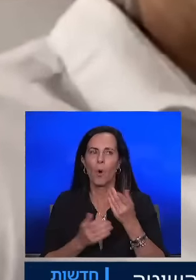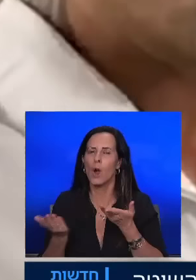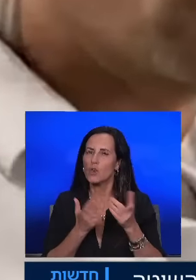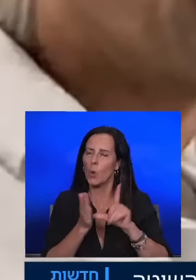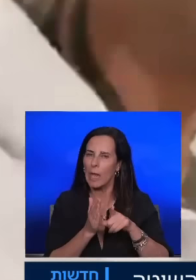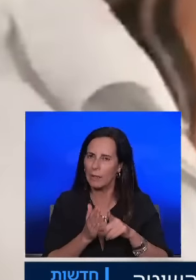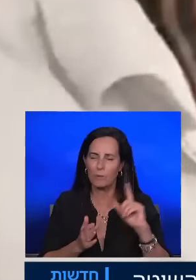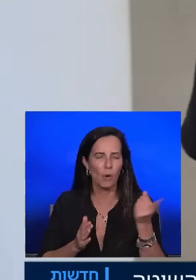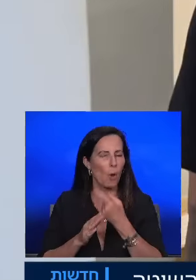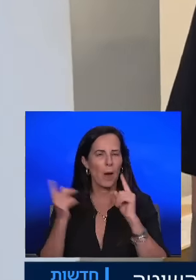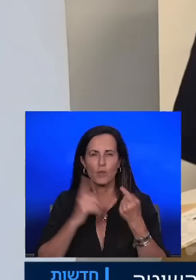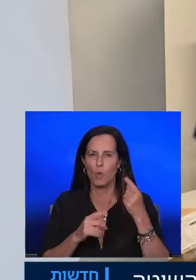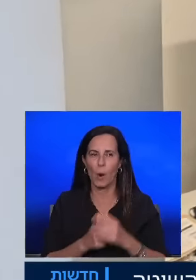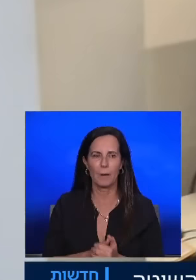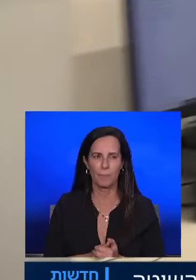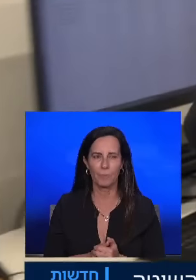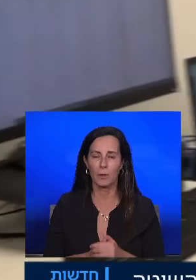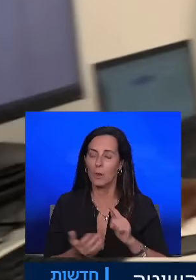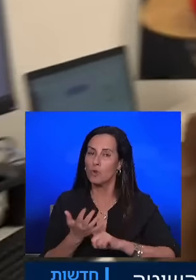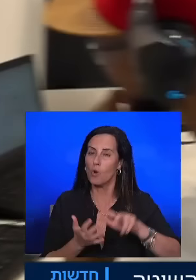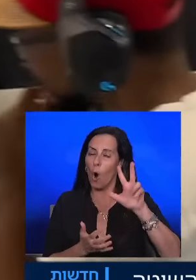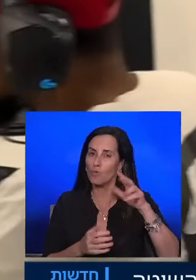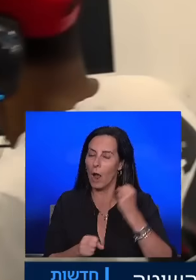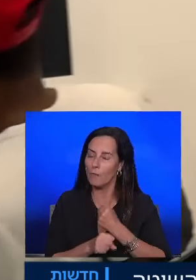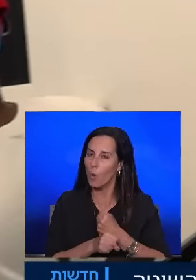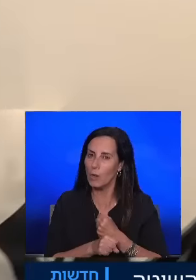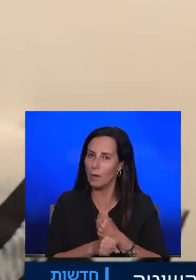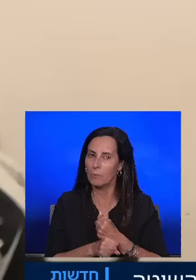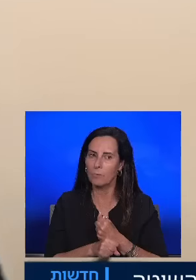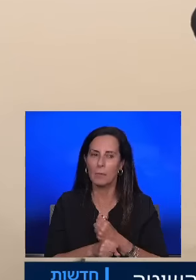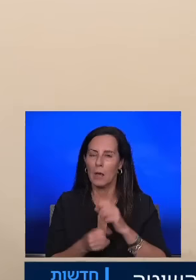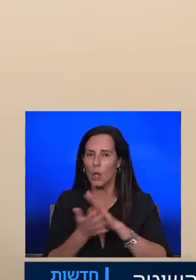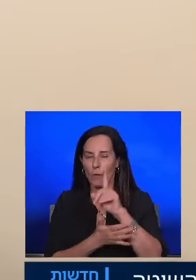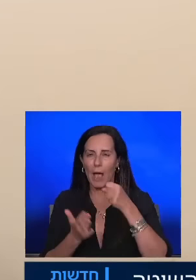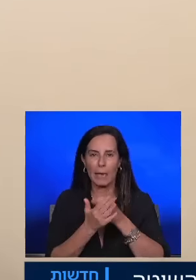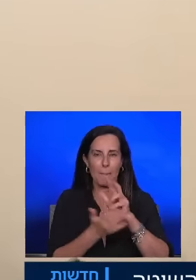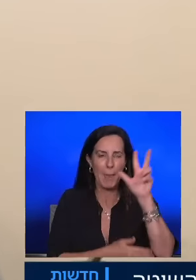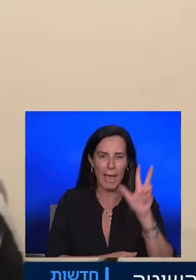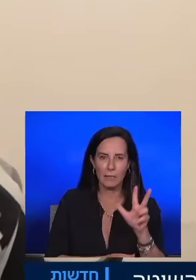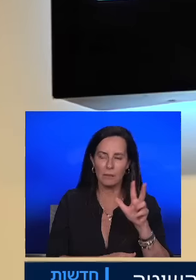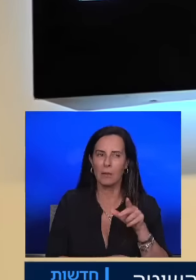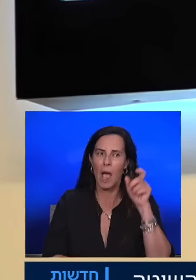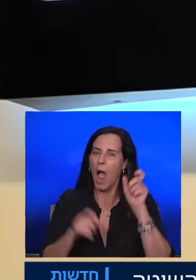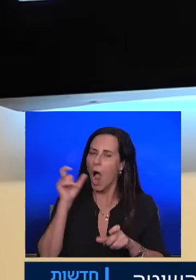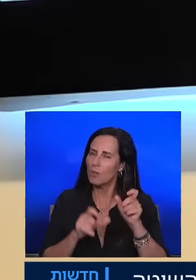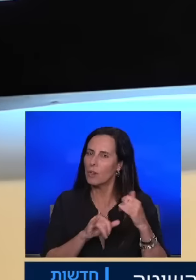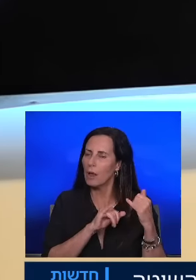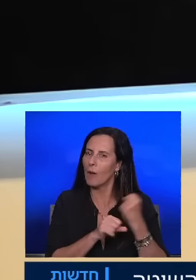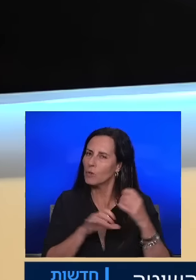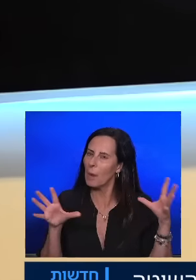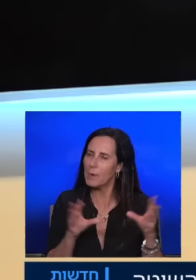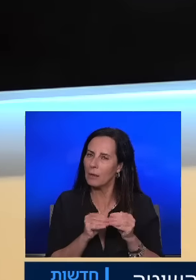דיגיטל, כל מה שקורה בעצם. בשלושת חודשי העבודה המשותפים בין נובמבר למרס השנה, אנשי פאפה הכניסו יחד עם